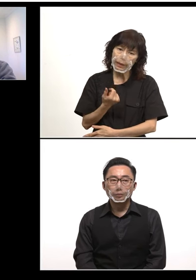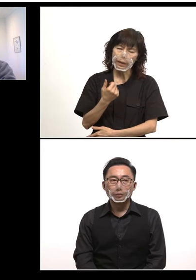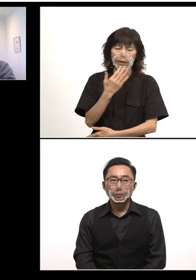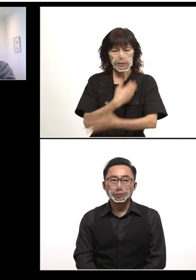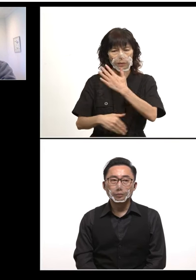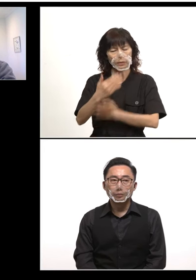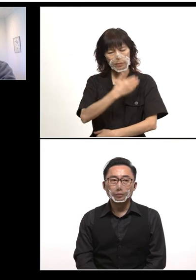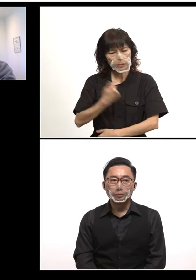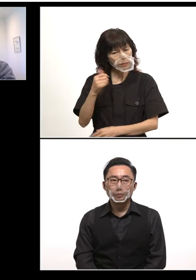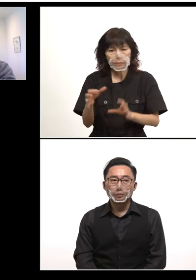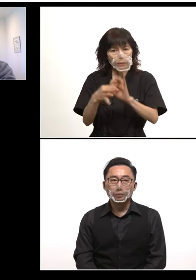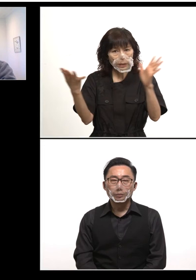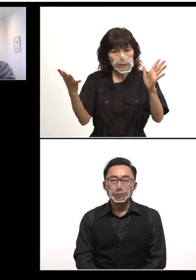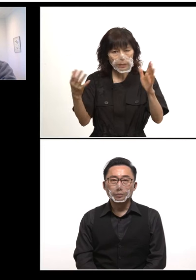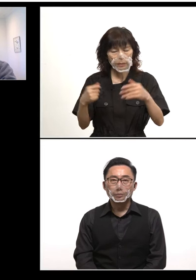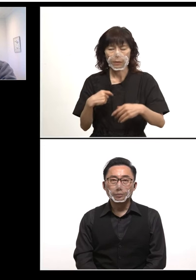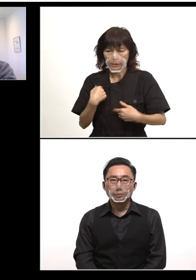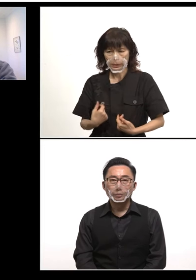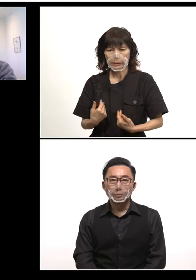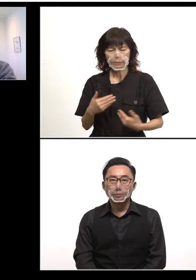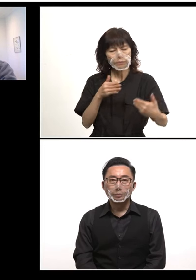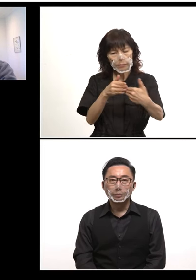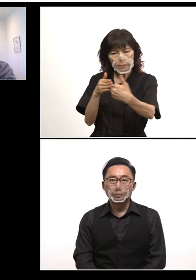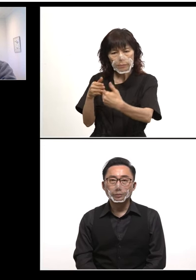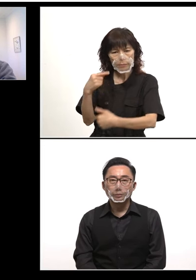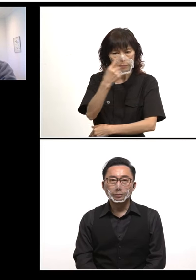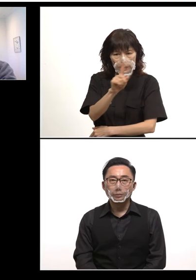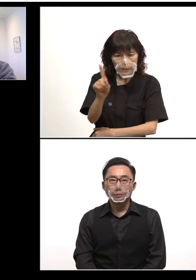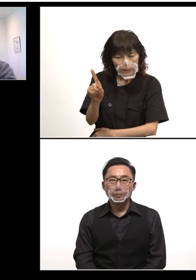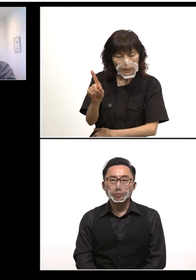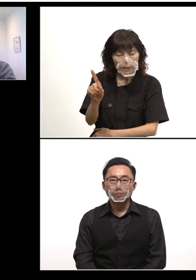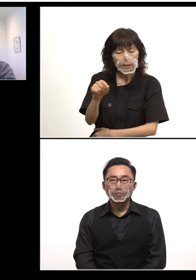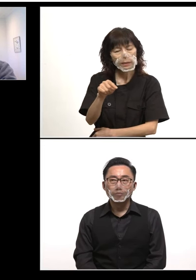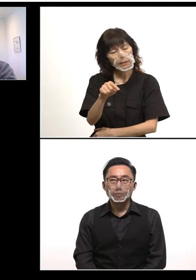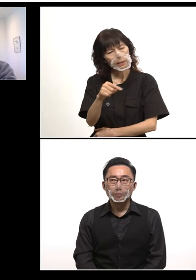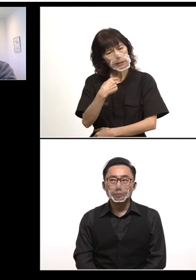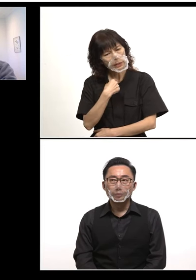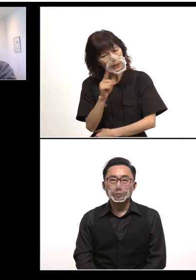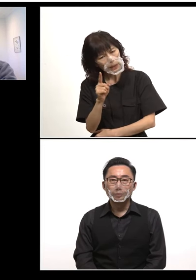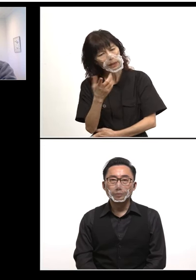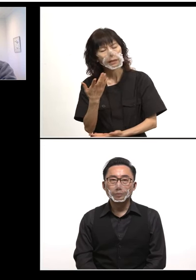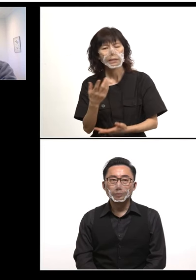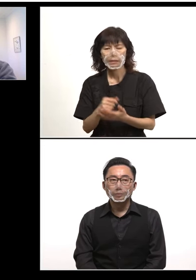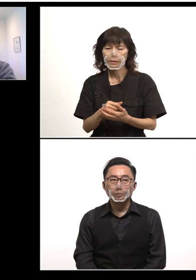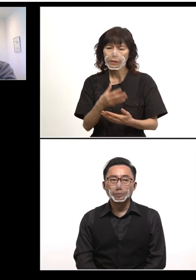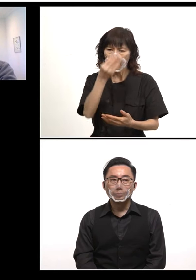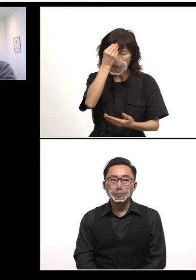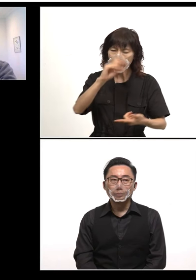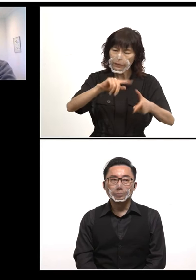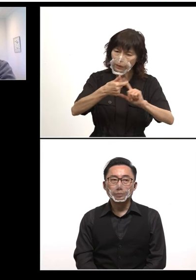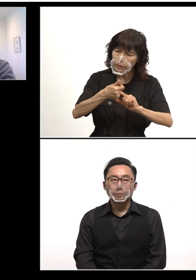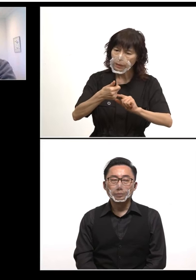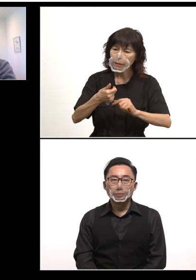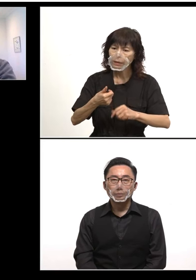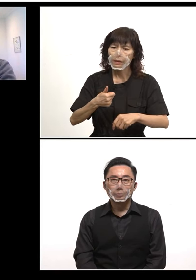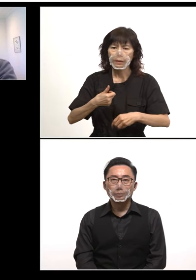咁所以我就係面對我見到嘅人，佢係點嘅咧？佢需要啲乜嘢嘅咧？或者點樣嘅學習係俾到